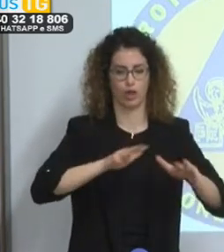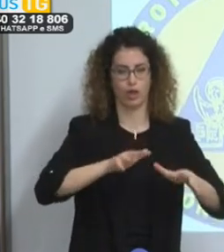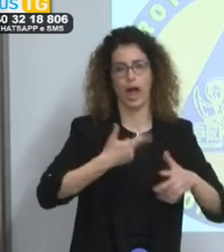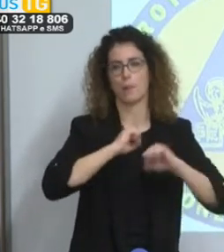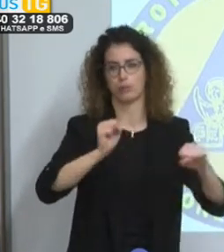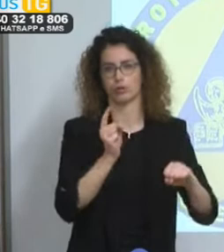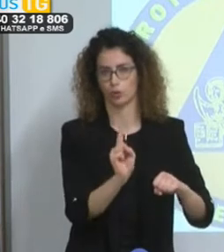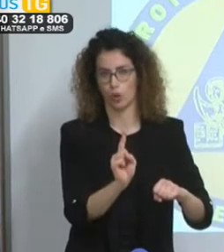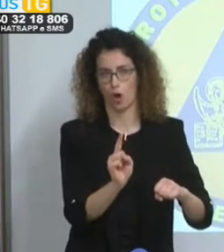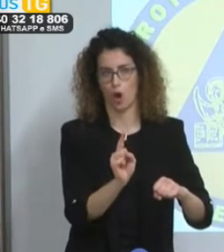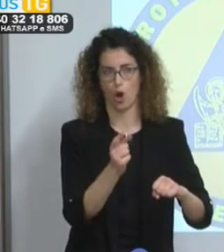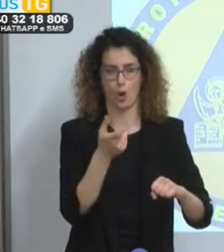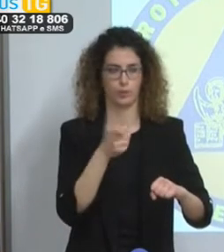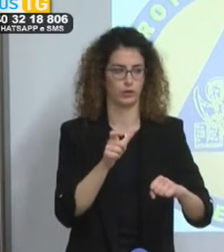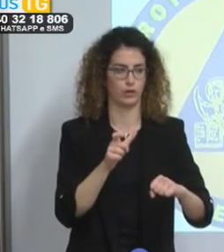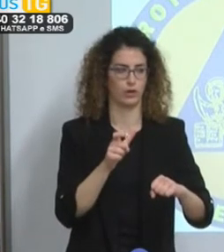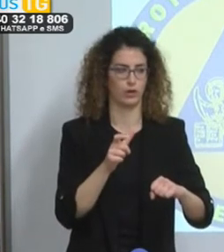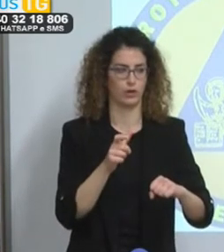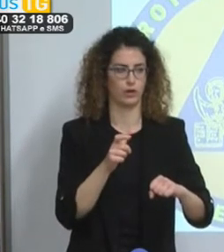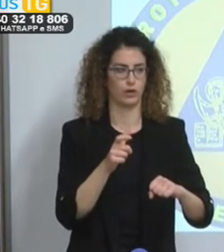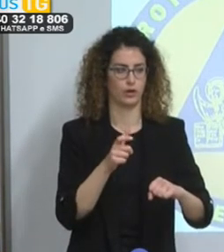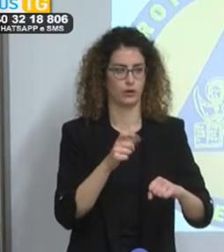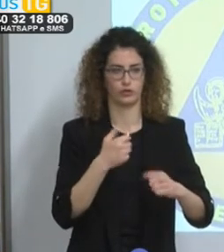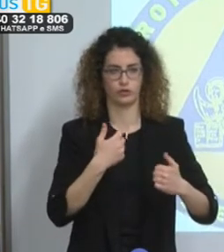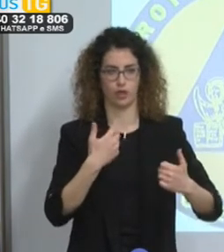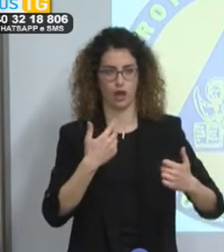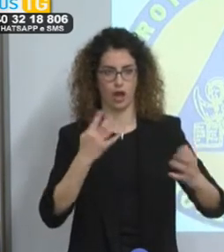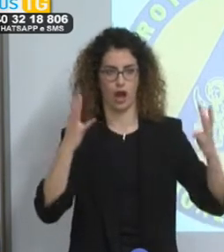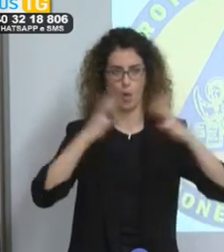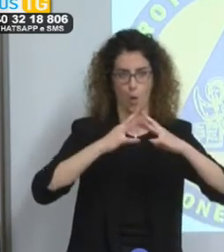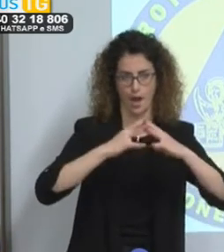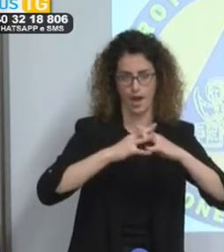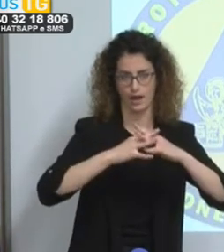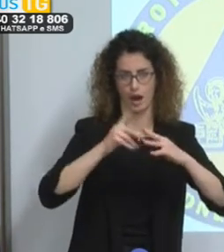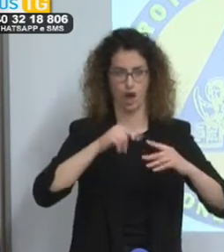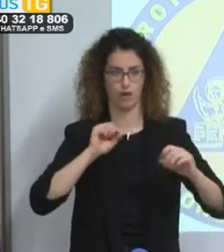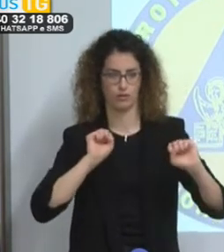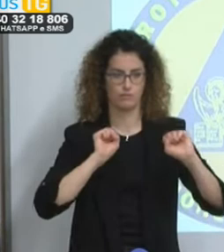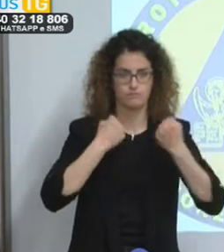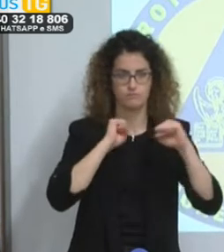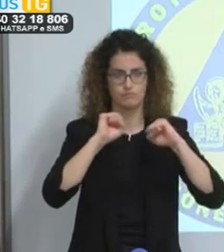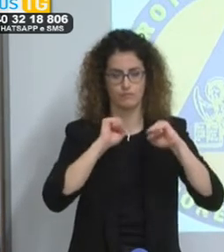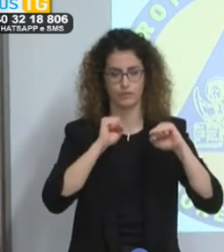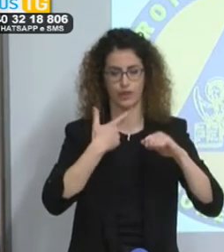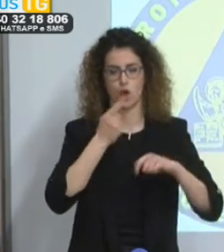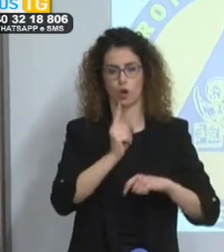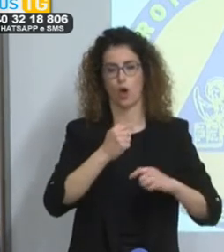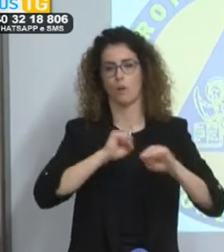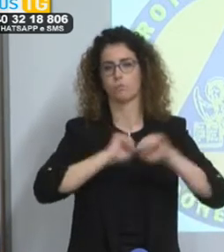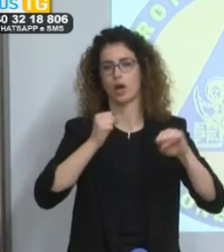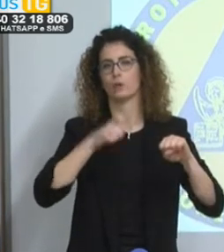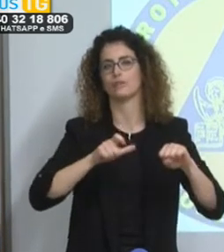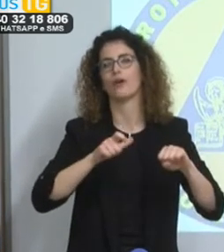esplosioni no, perché facessero casi, ci fossero battaglie o sommosse, esplosioni perché si usavano